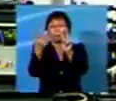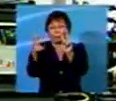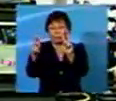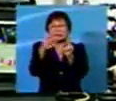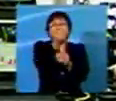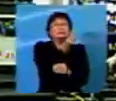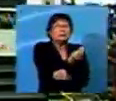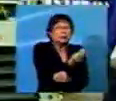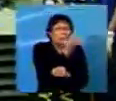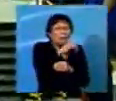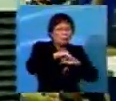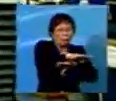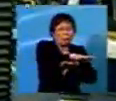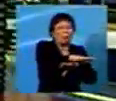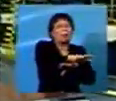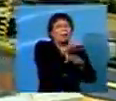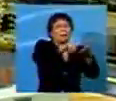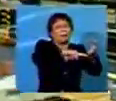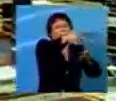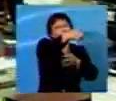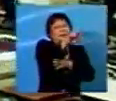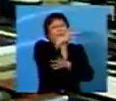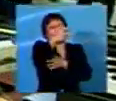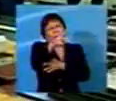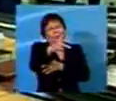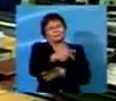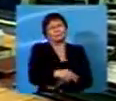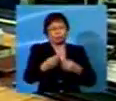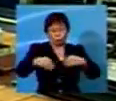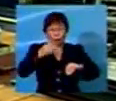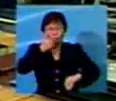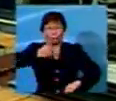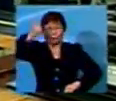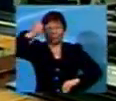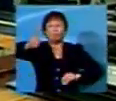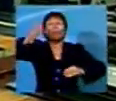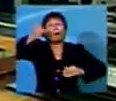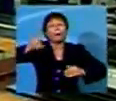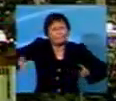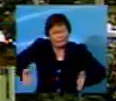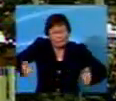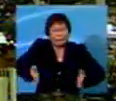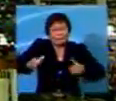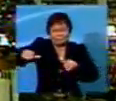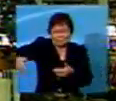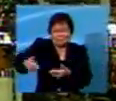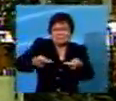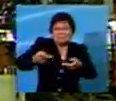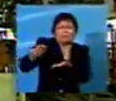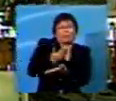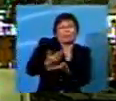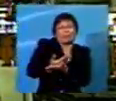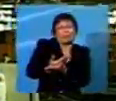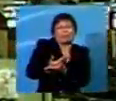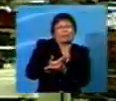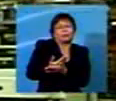rendah disebabkan kesan daripada pilihan Raya umum ke-13 jualan yang lebih baik ini juga didorong oleh pengenalan mod-model yang baru